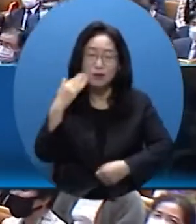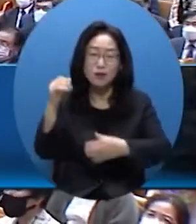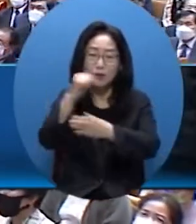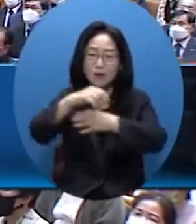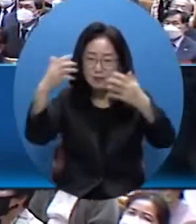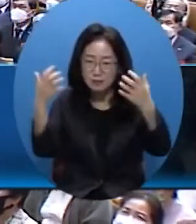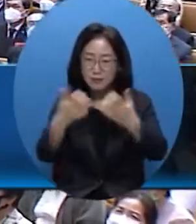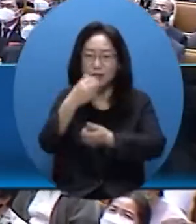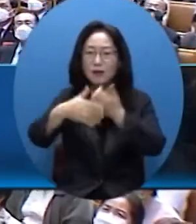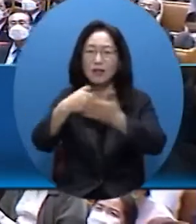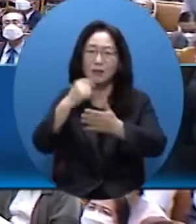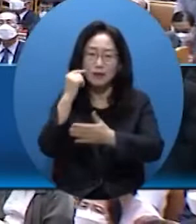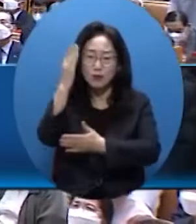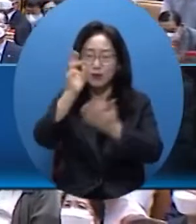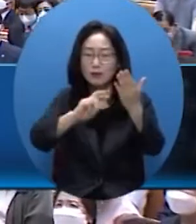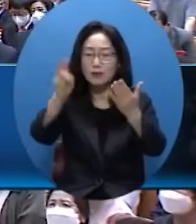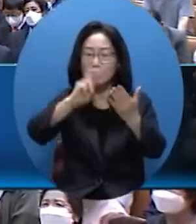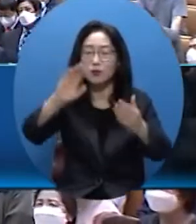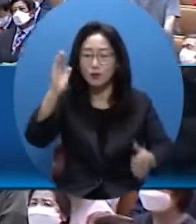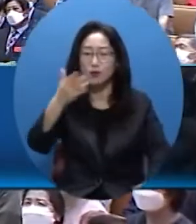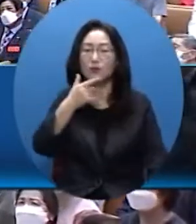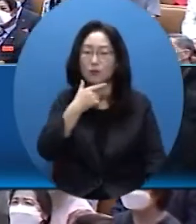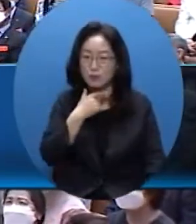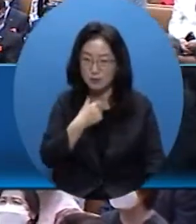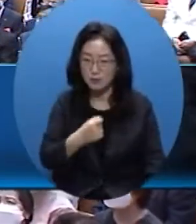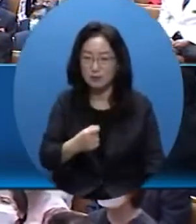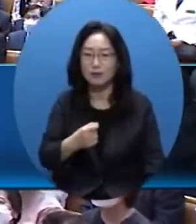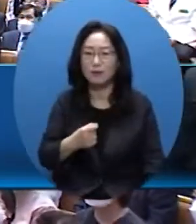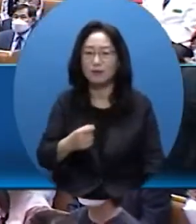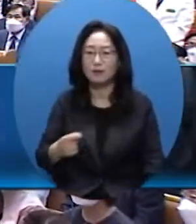영광과 천정이 되기를 원하노라